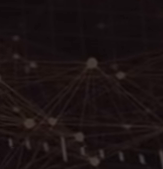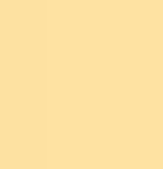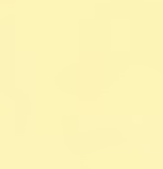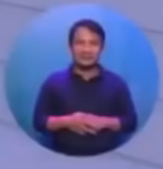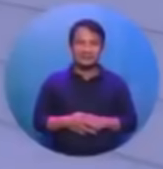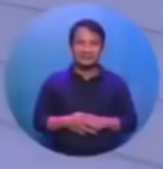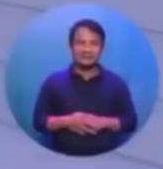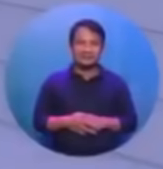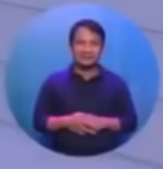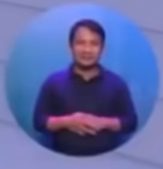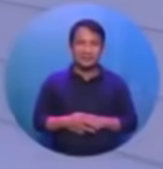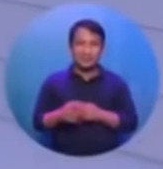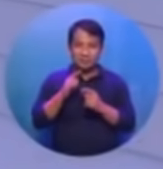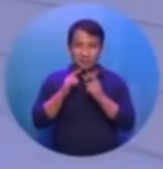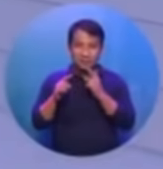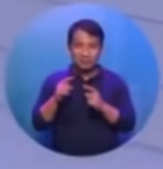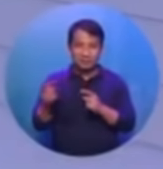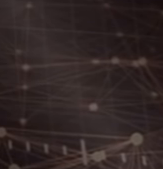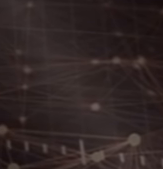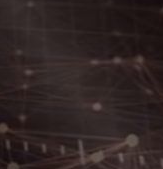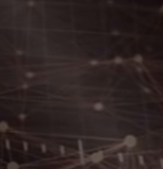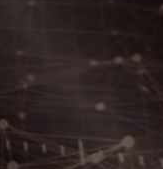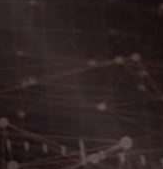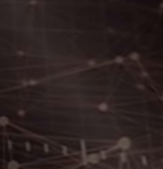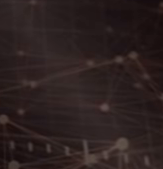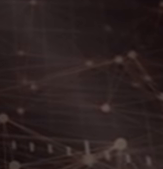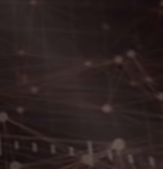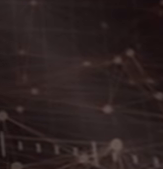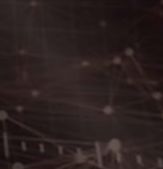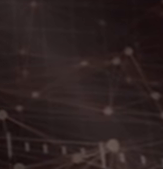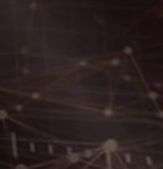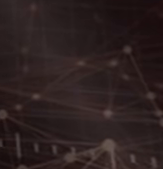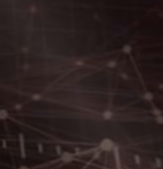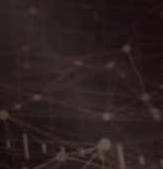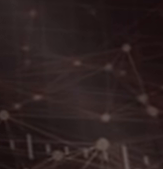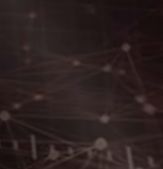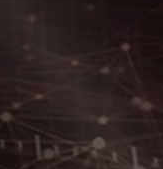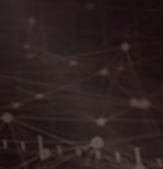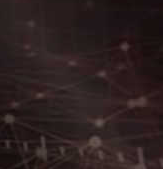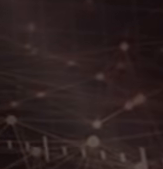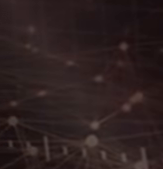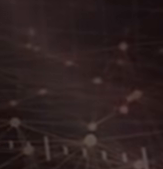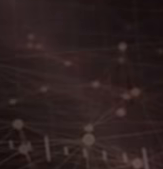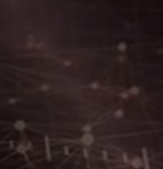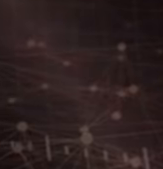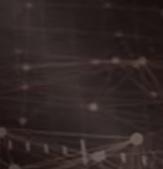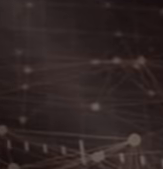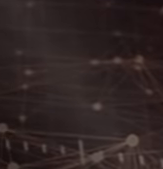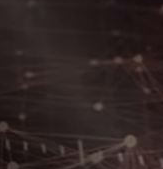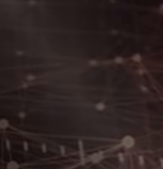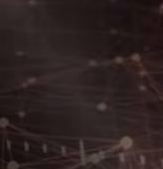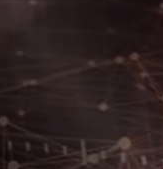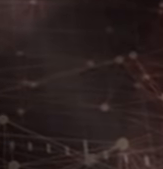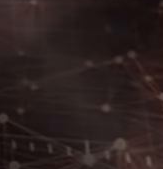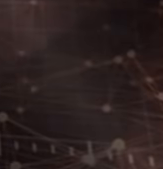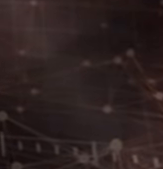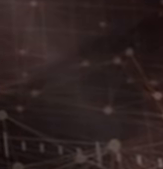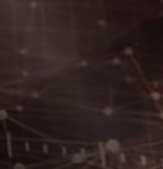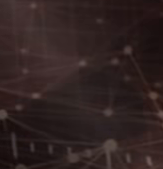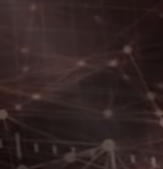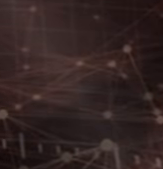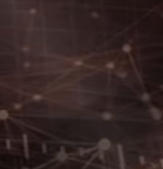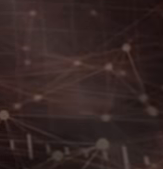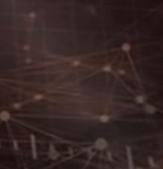ako. Makausap po natin si Sir Mark Lee Mangulad. Siya po yung mister nung Pinay